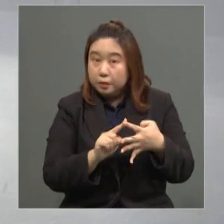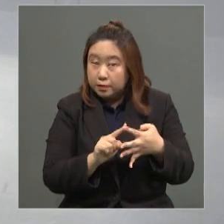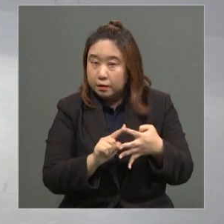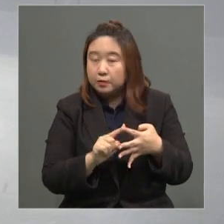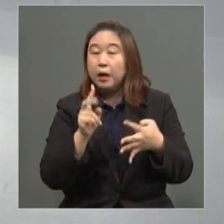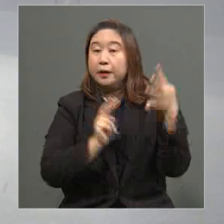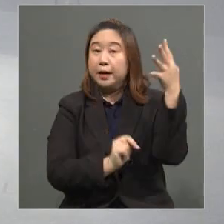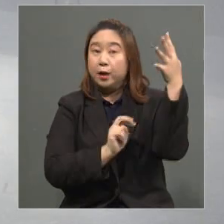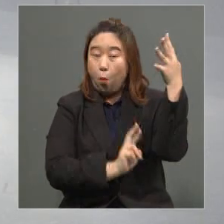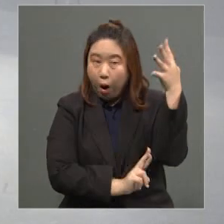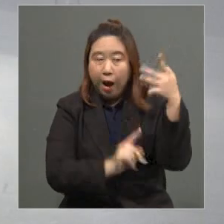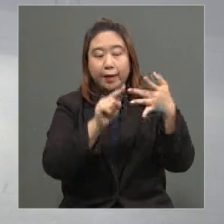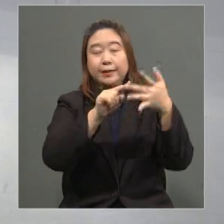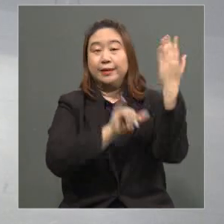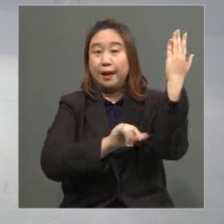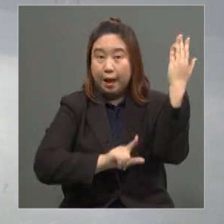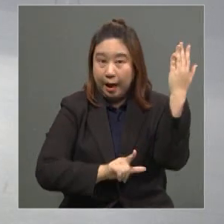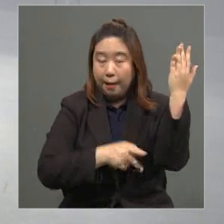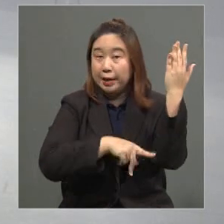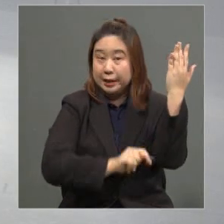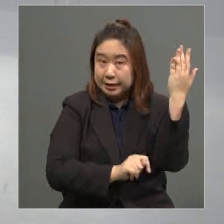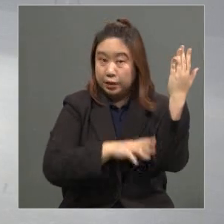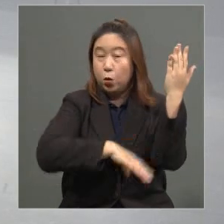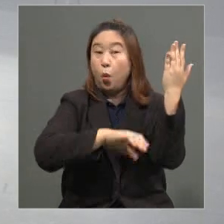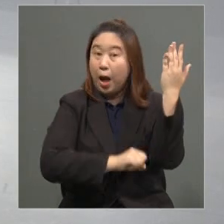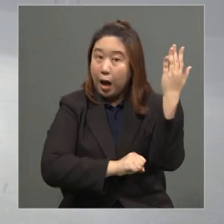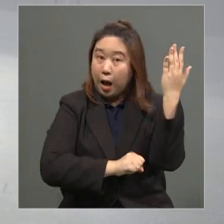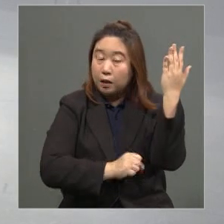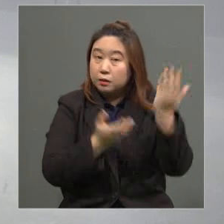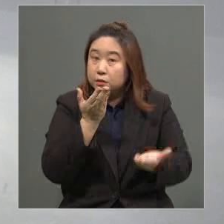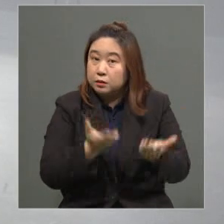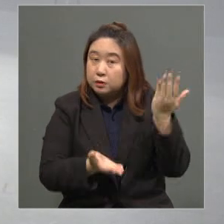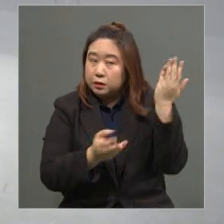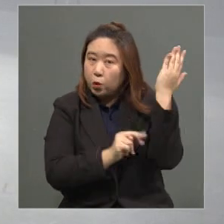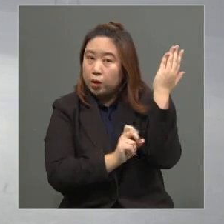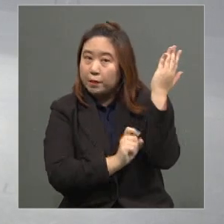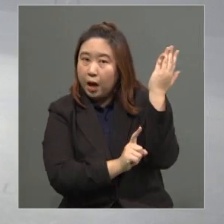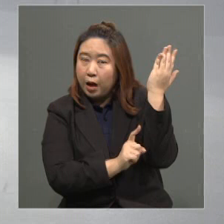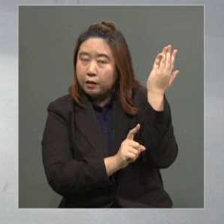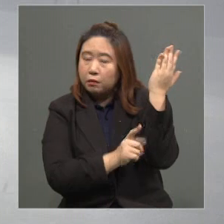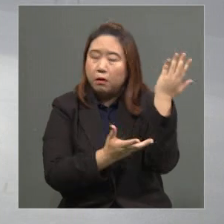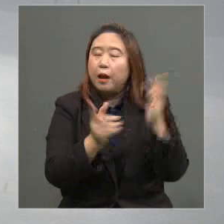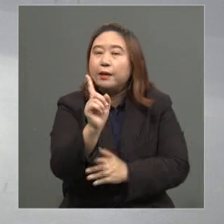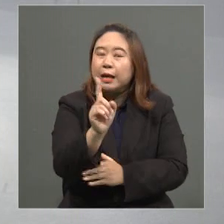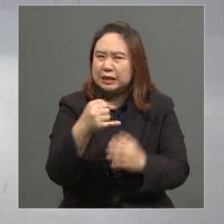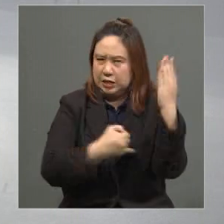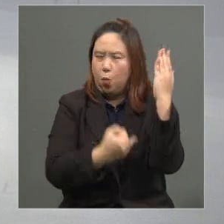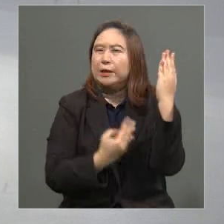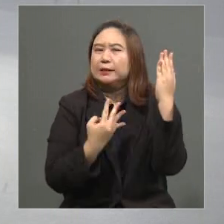every. ซ เค คลาหรอ cking. หร